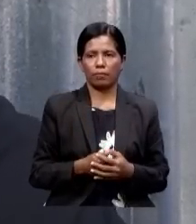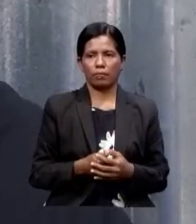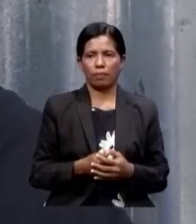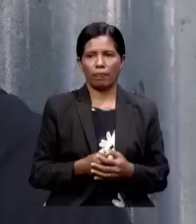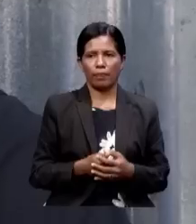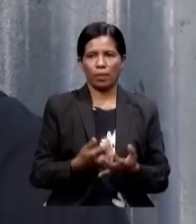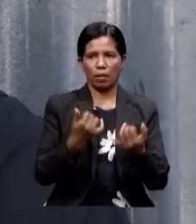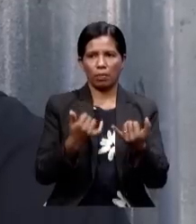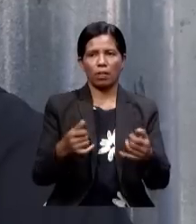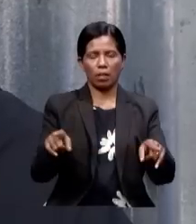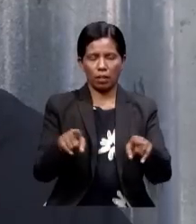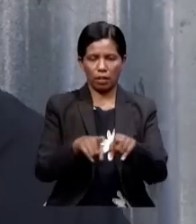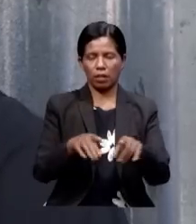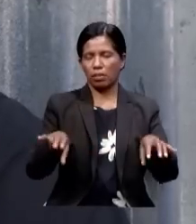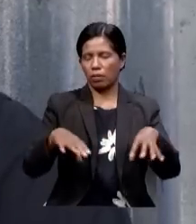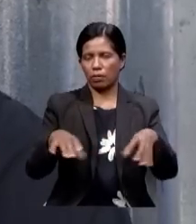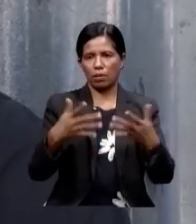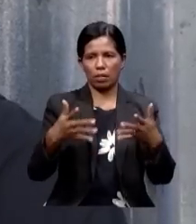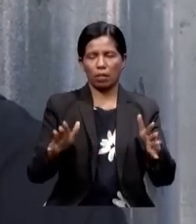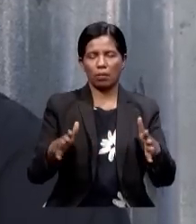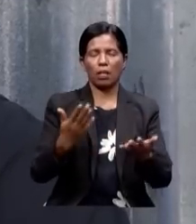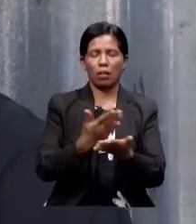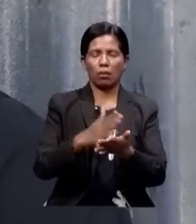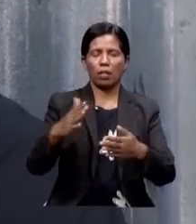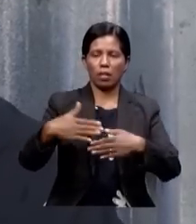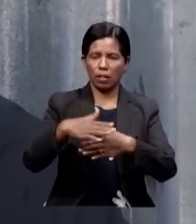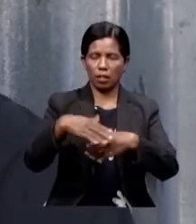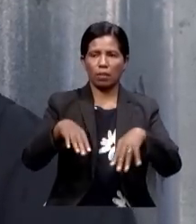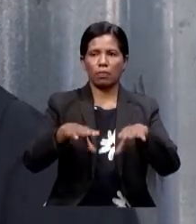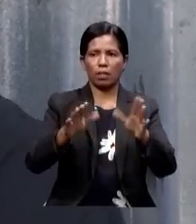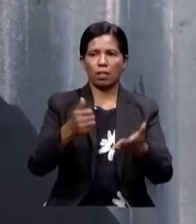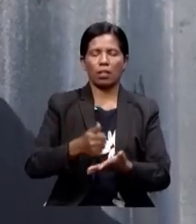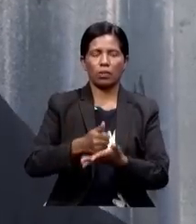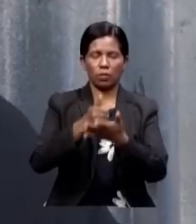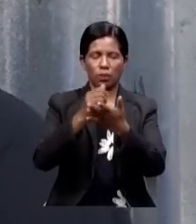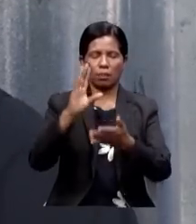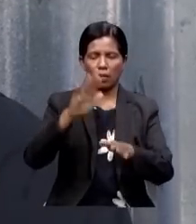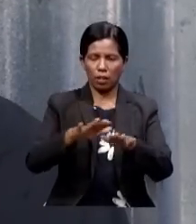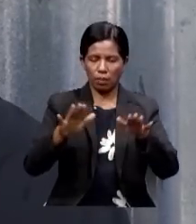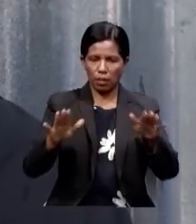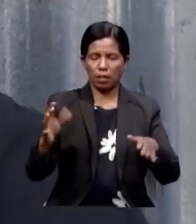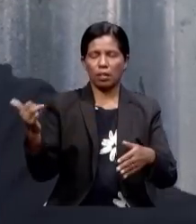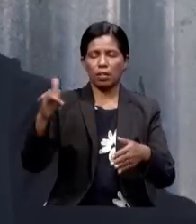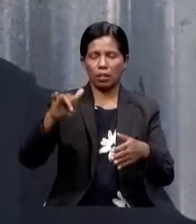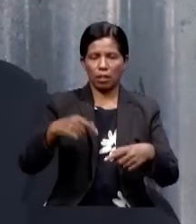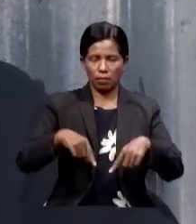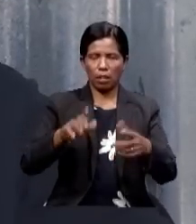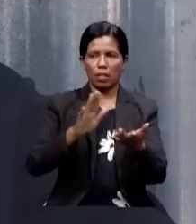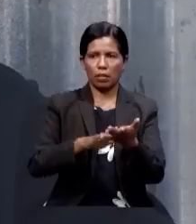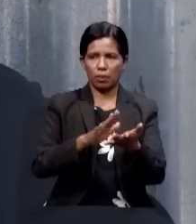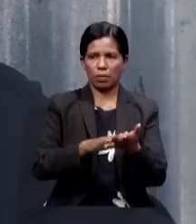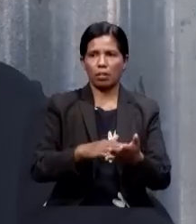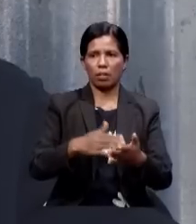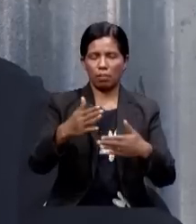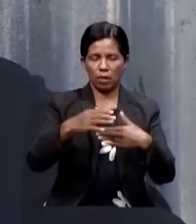koran ihanit snehle di tibahola ikan paan mai sustento bai sekolah hare bal ki kuansan ne amos bisik hau pat label